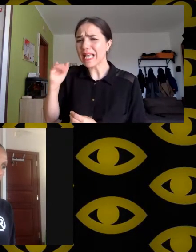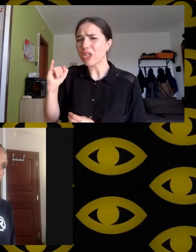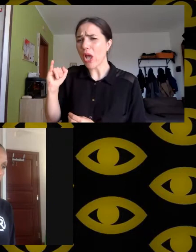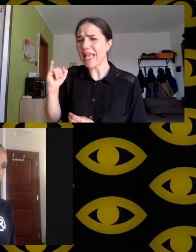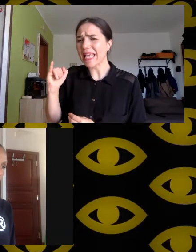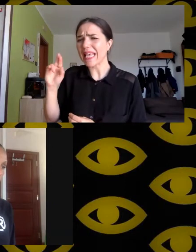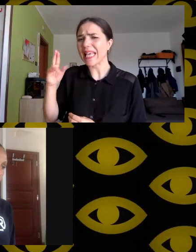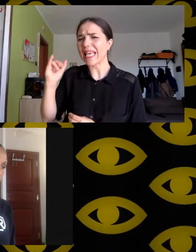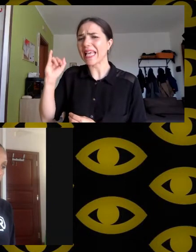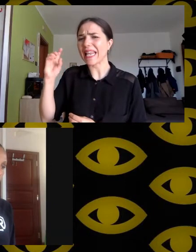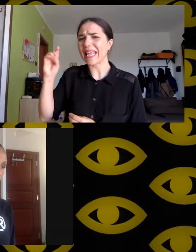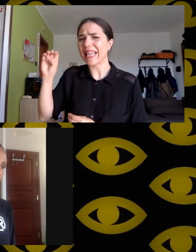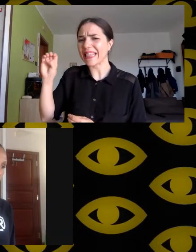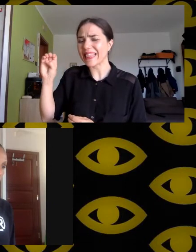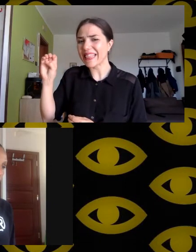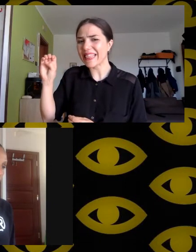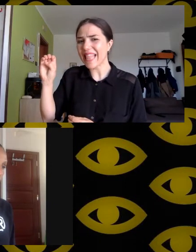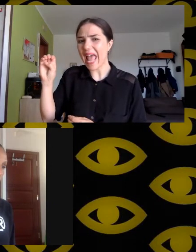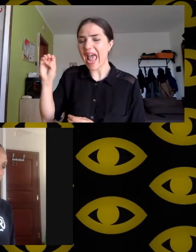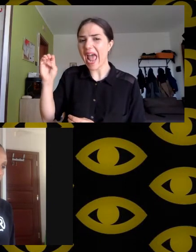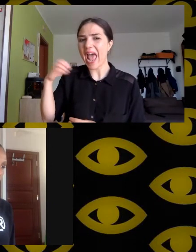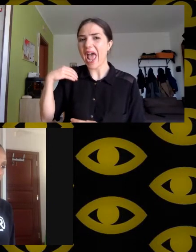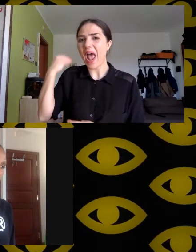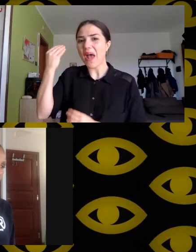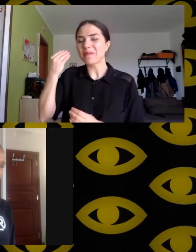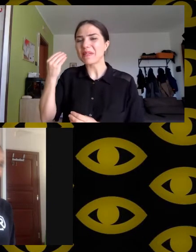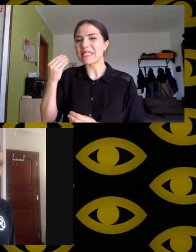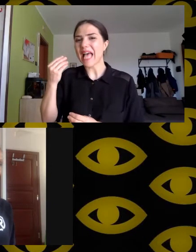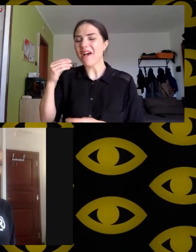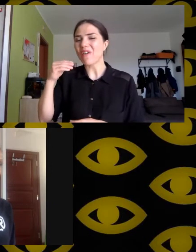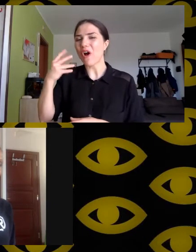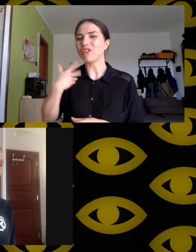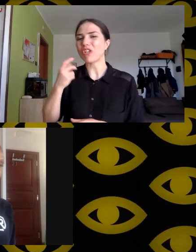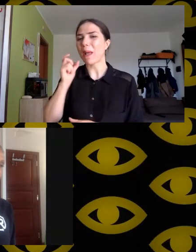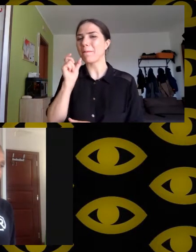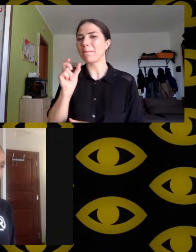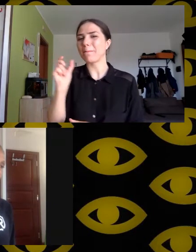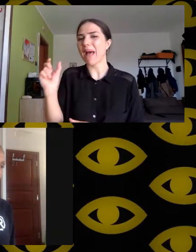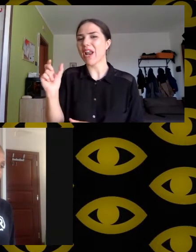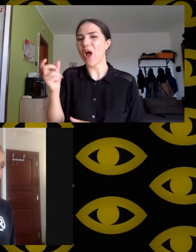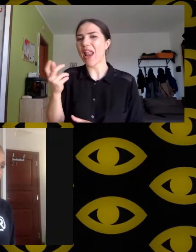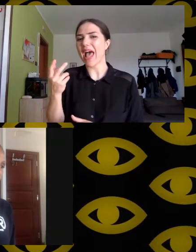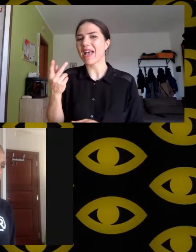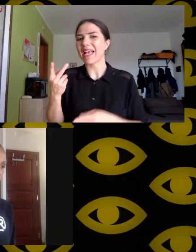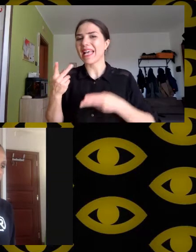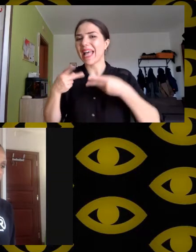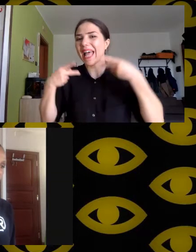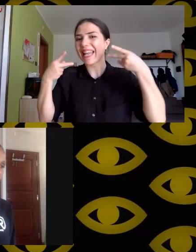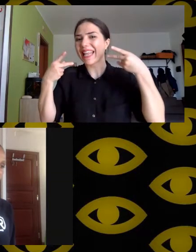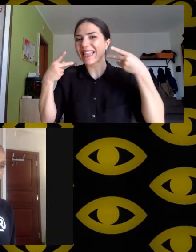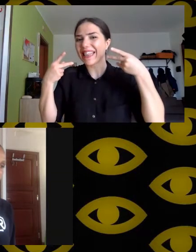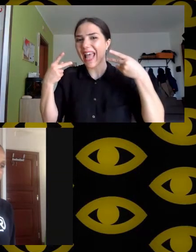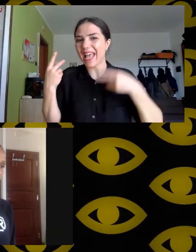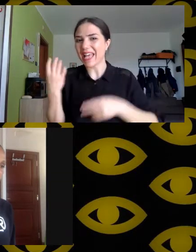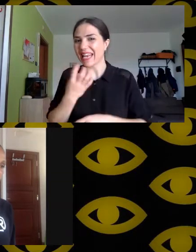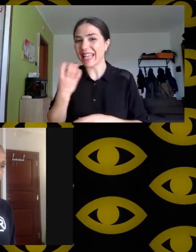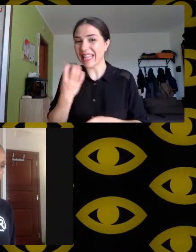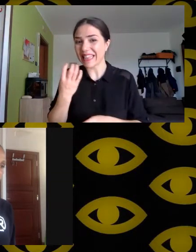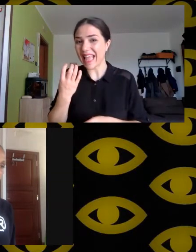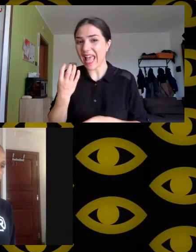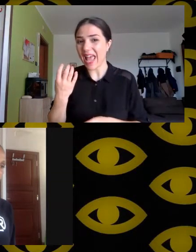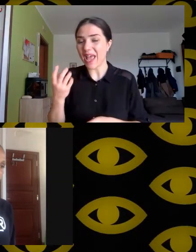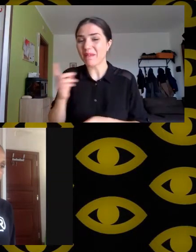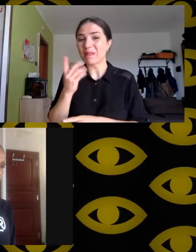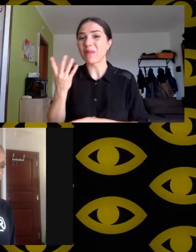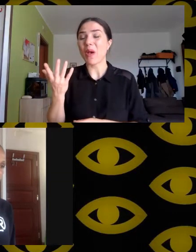ride, quindi anche vuol dire sorridere alla vita, essere solari e contenti, e se la vogliamo leggere in inglese si leggerebbe I ride,